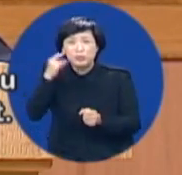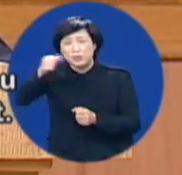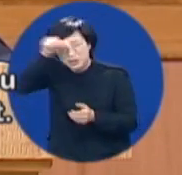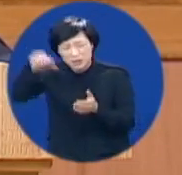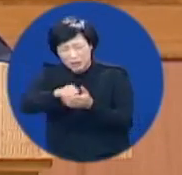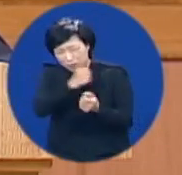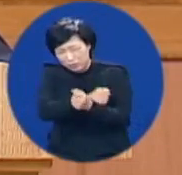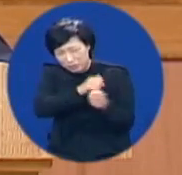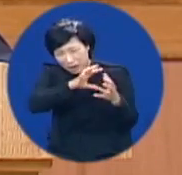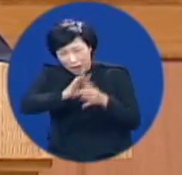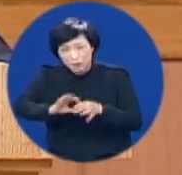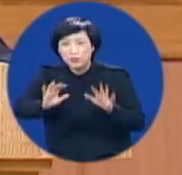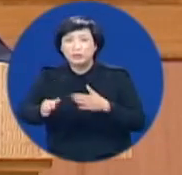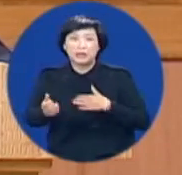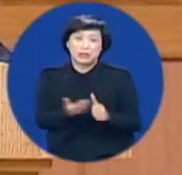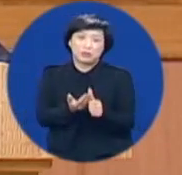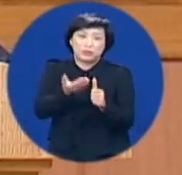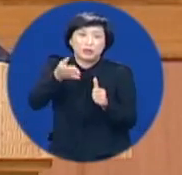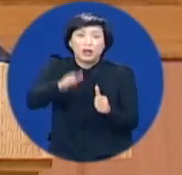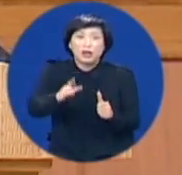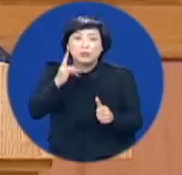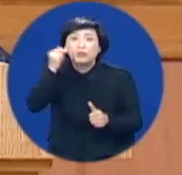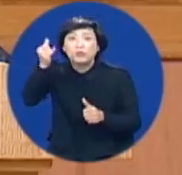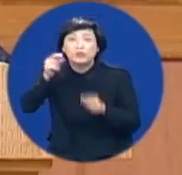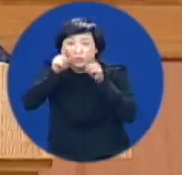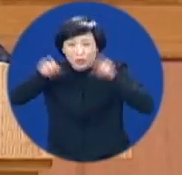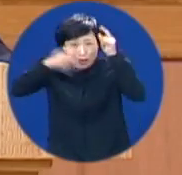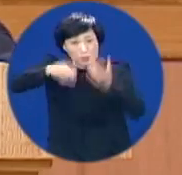바쳐 길렀는데 지옥 가면 안 되지.